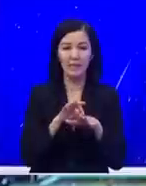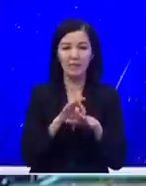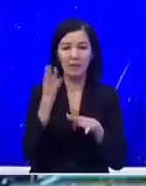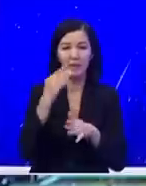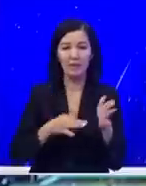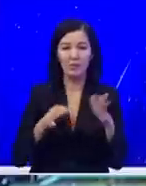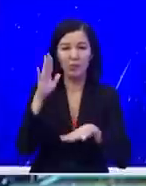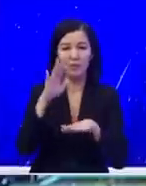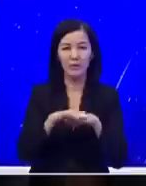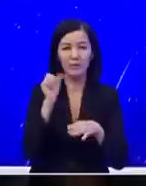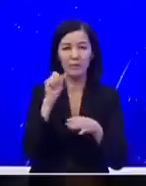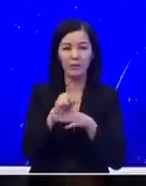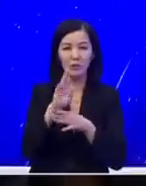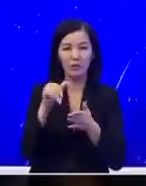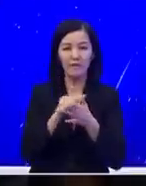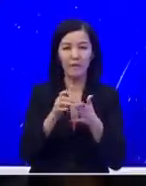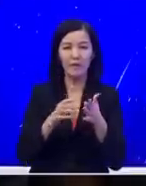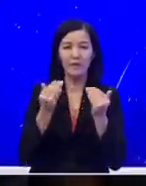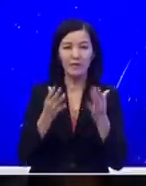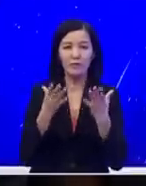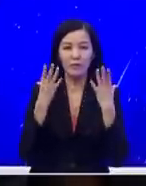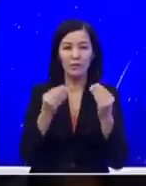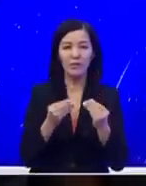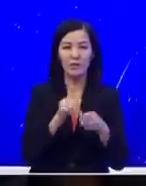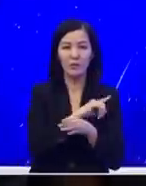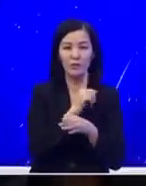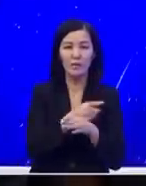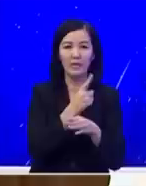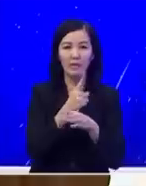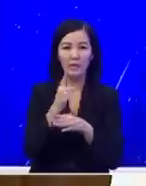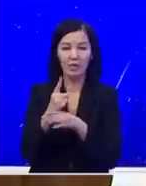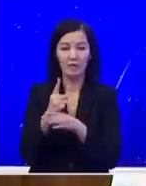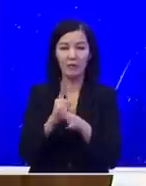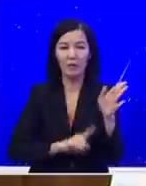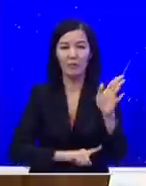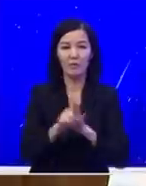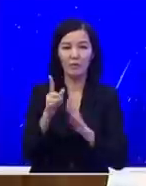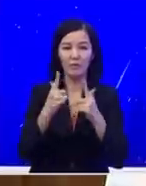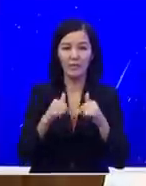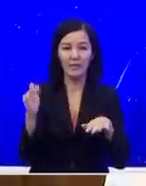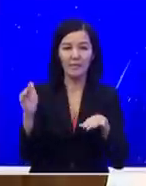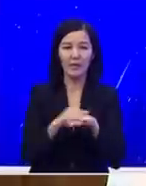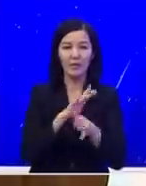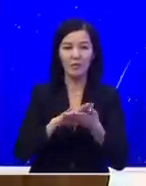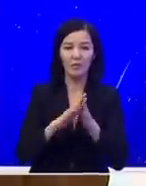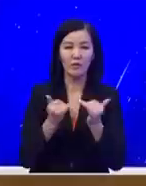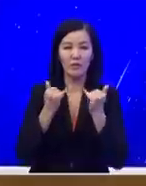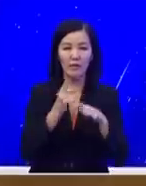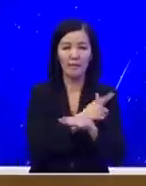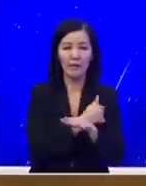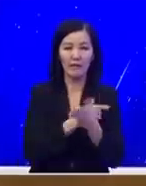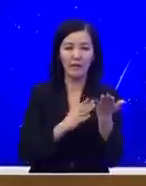Алматинской области Амандык Баталов поручил главам региона с сегодняшнего дня в усиленном режиме приступить к созданию благоприятных условий